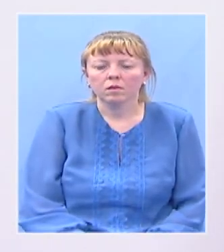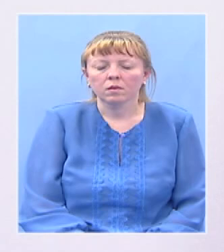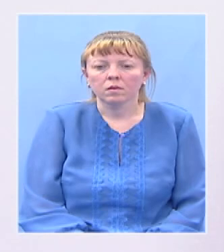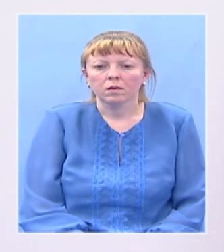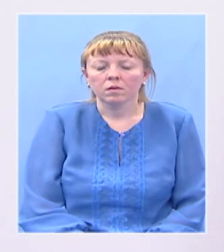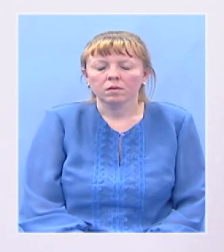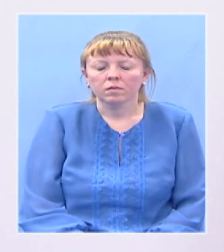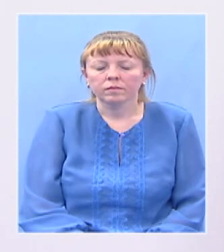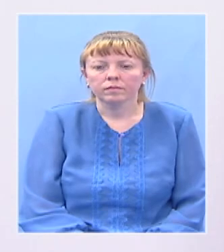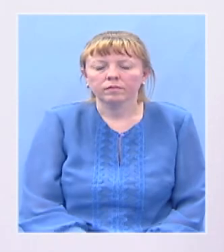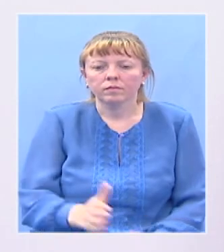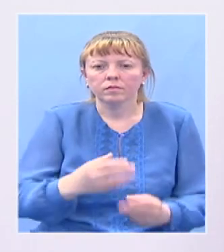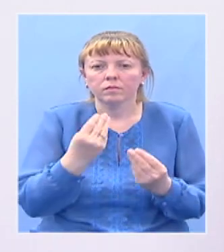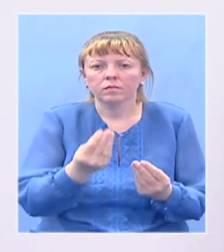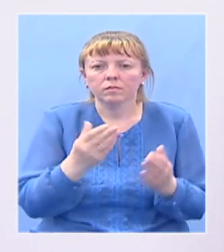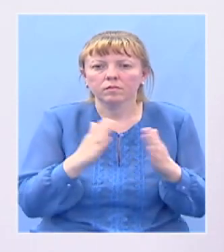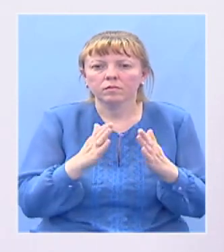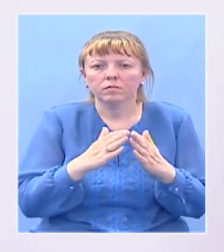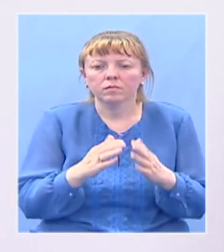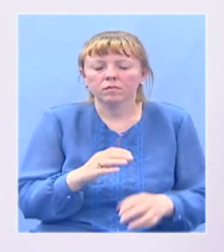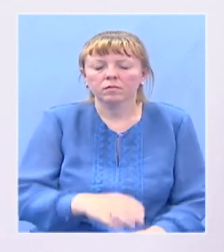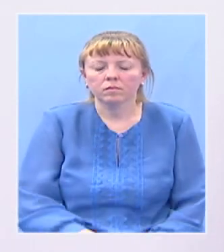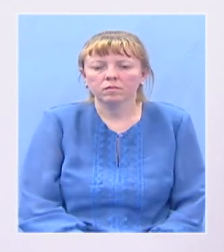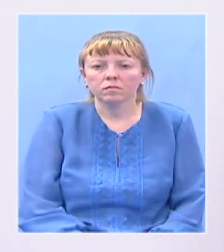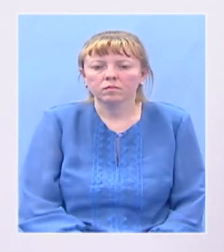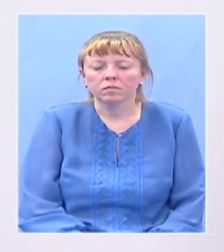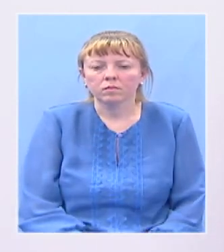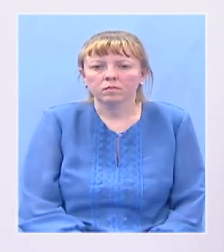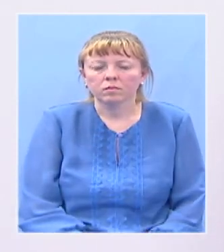полностью оборудован имущество соответствующее имеется